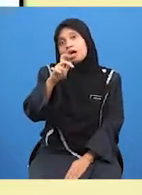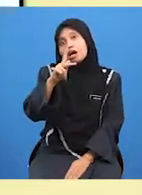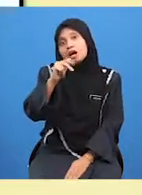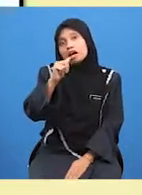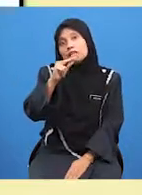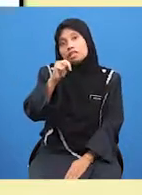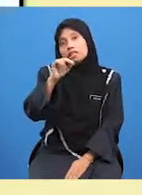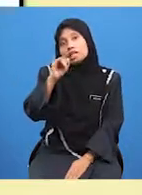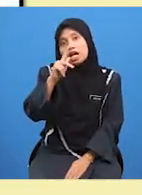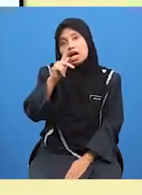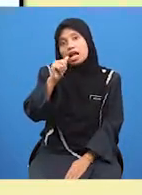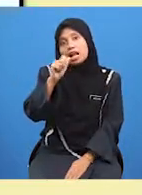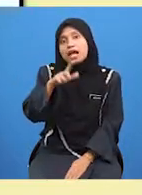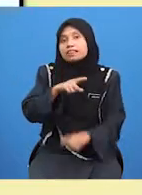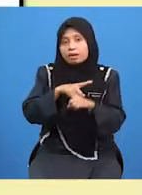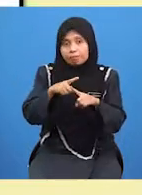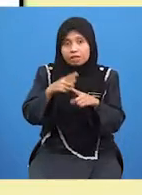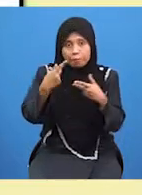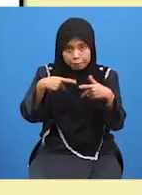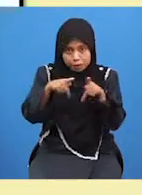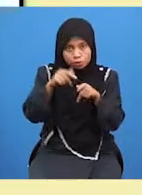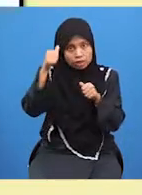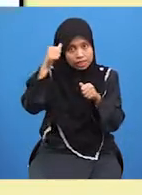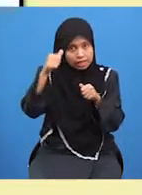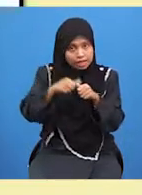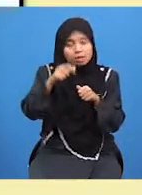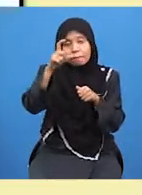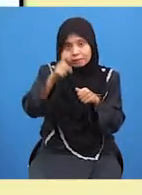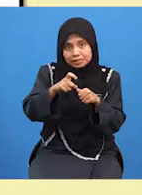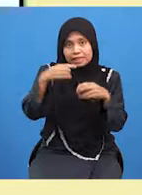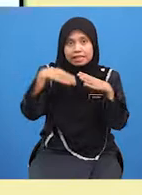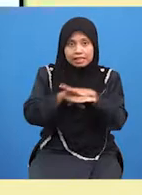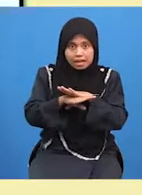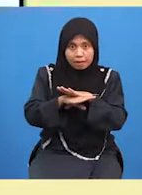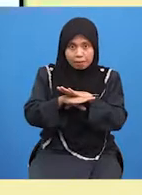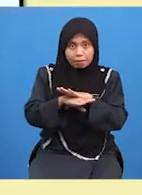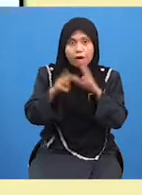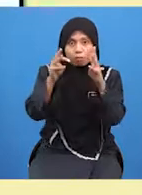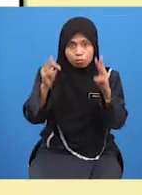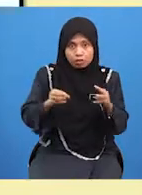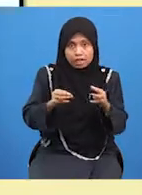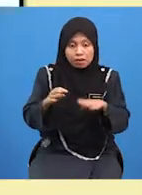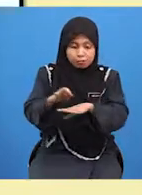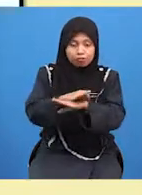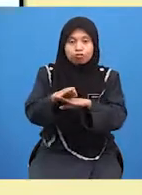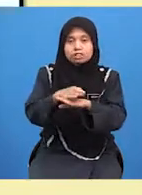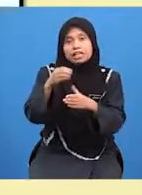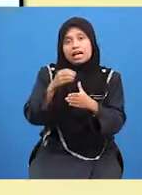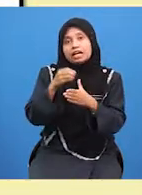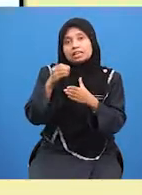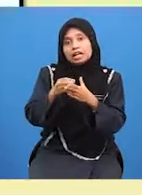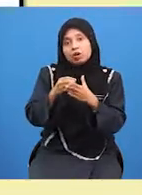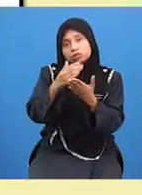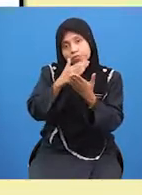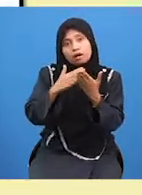Namun, perlu diingati, reka bentuk yang dihasilkan mestilah dalam model berfungsi